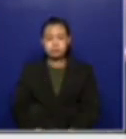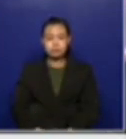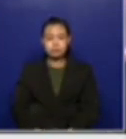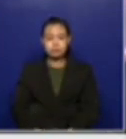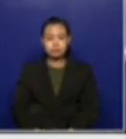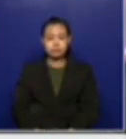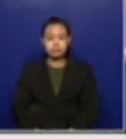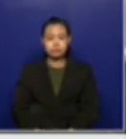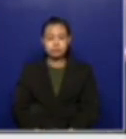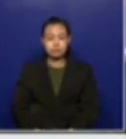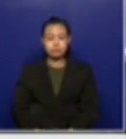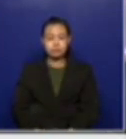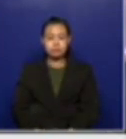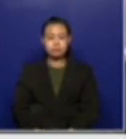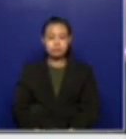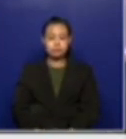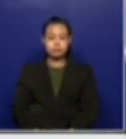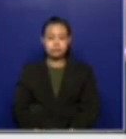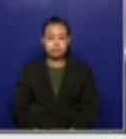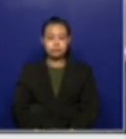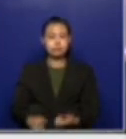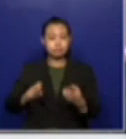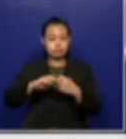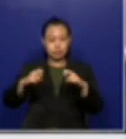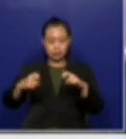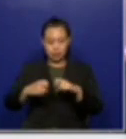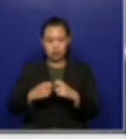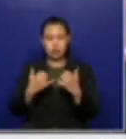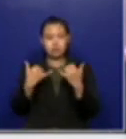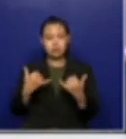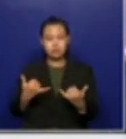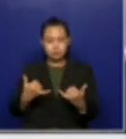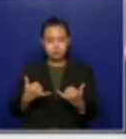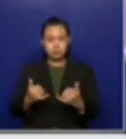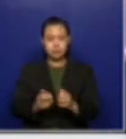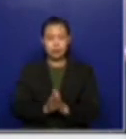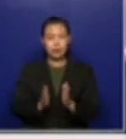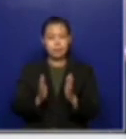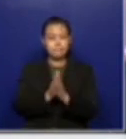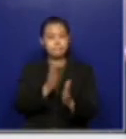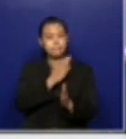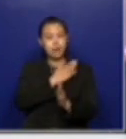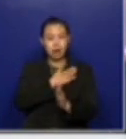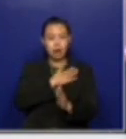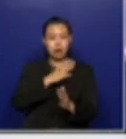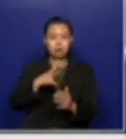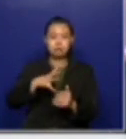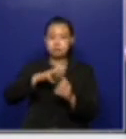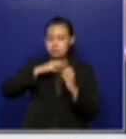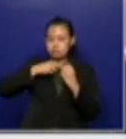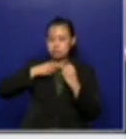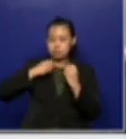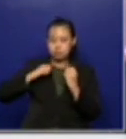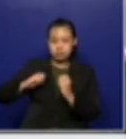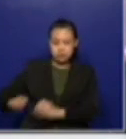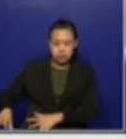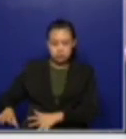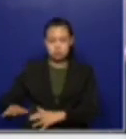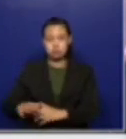จากเหตุการณ์ดังกล่าวนี่พระผมถูกจับศึกไป7